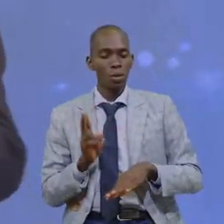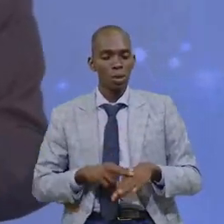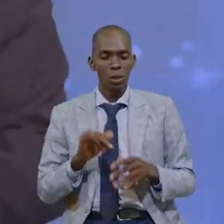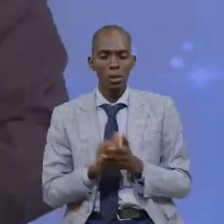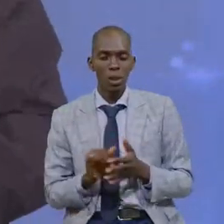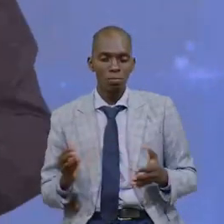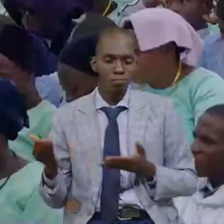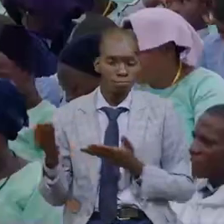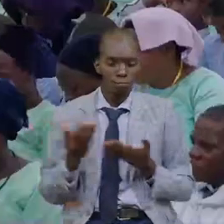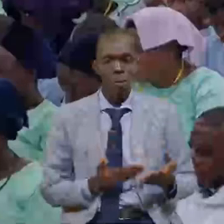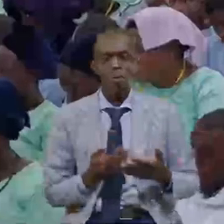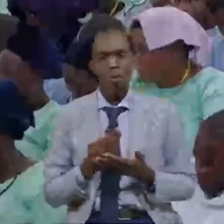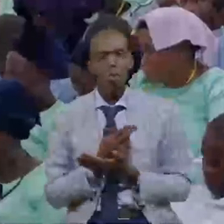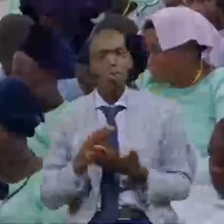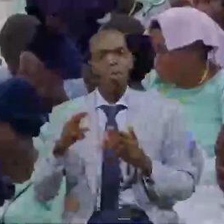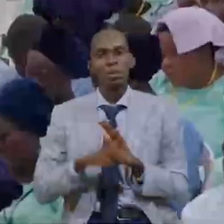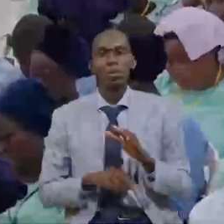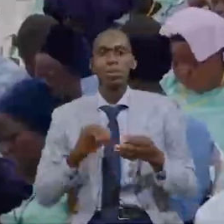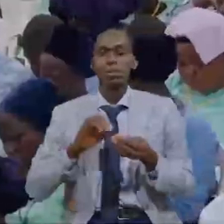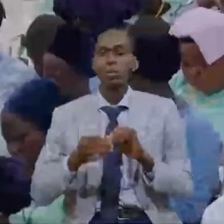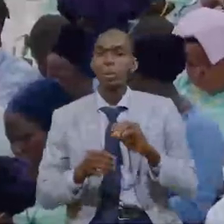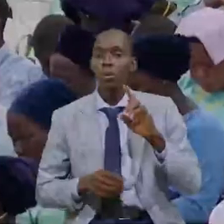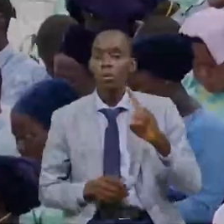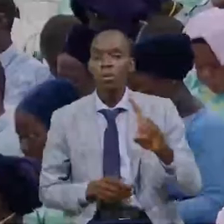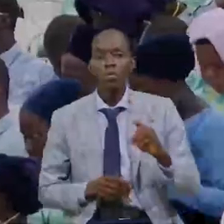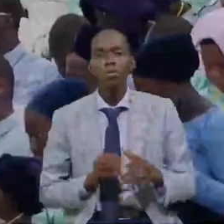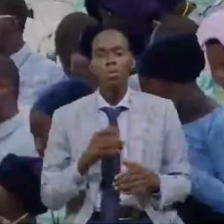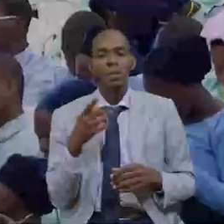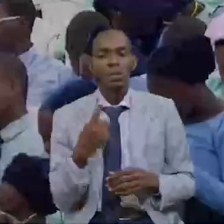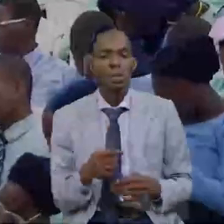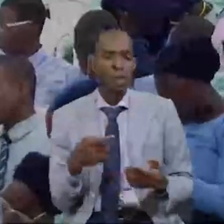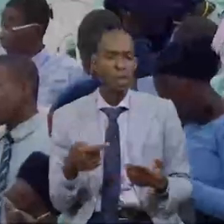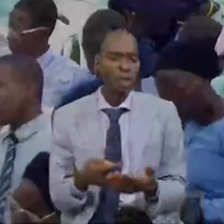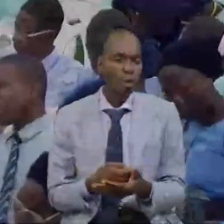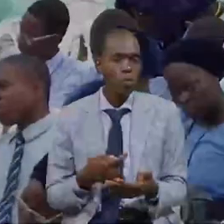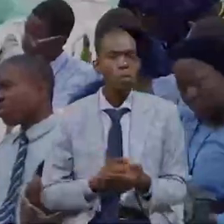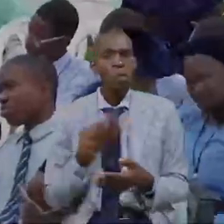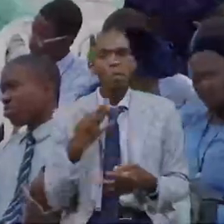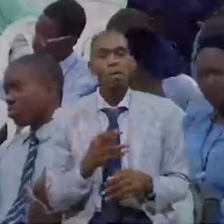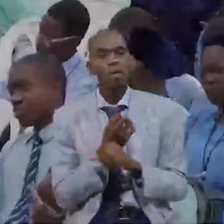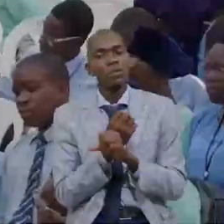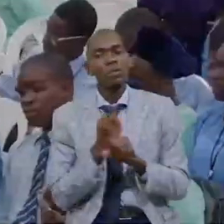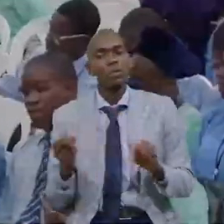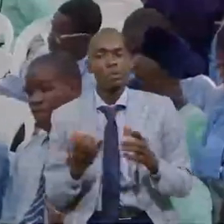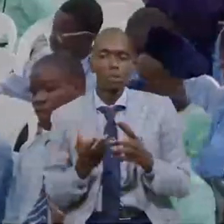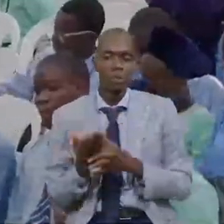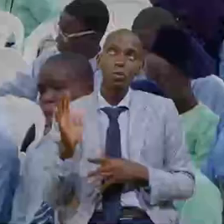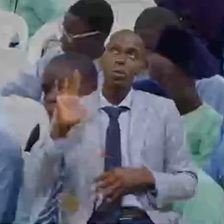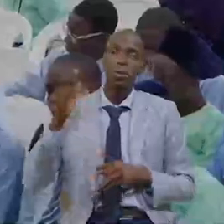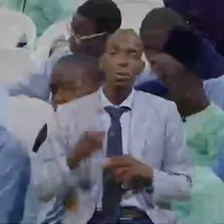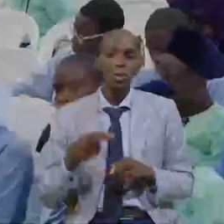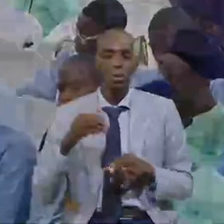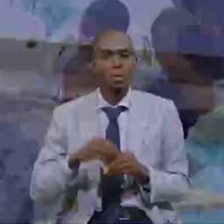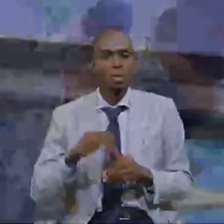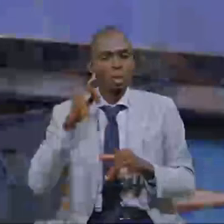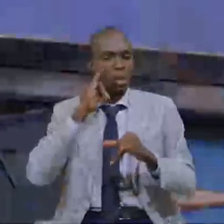Et cela apporte la sainteté. Premier élément dans le deuxième point, l'évangile du salut par son